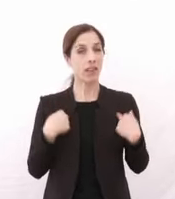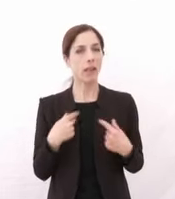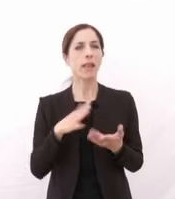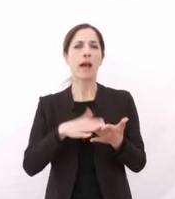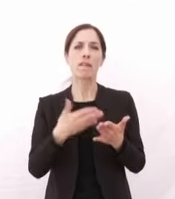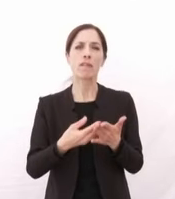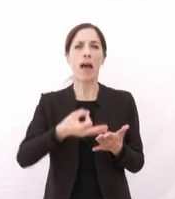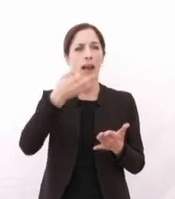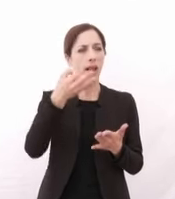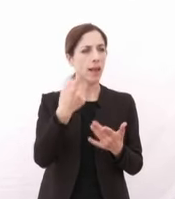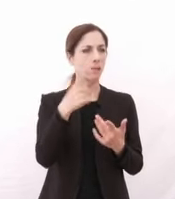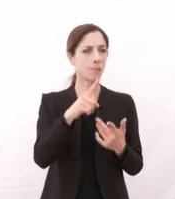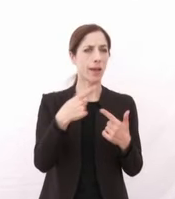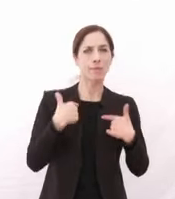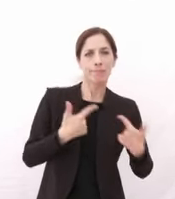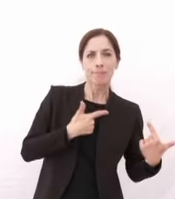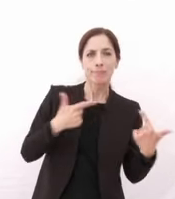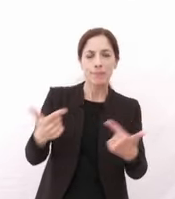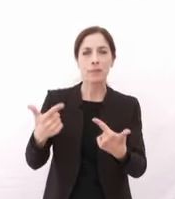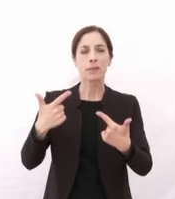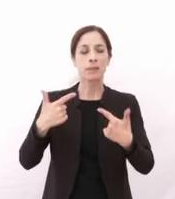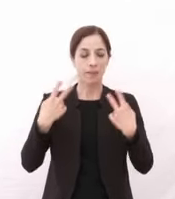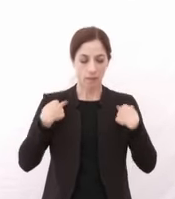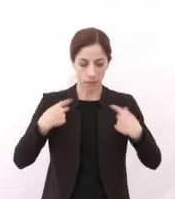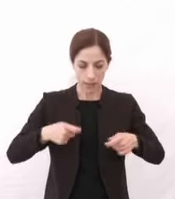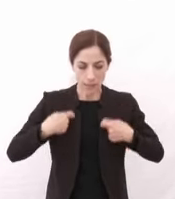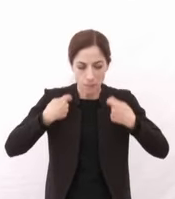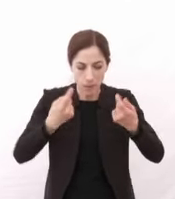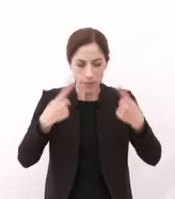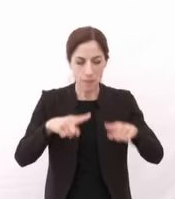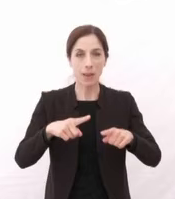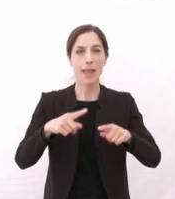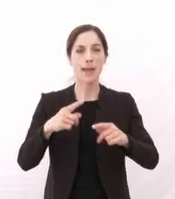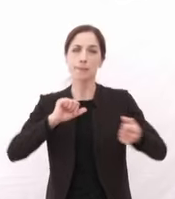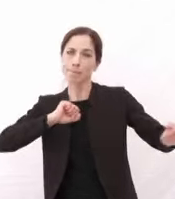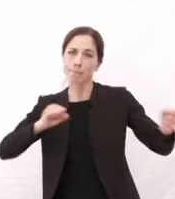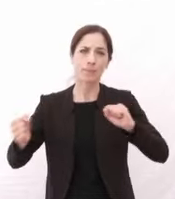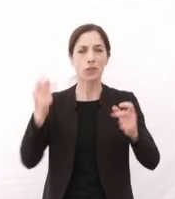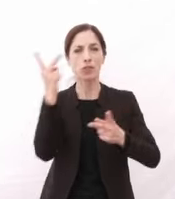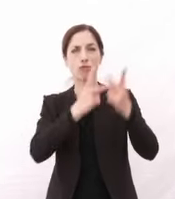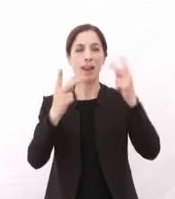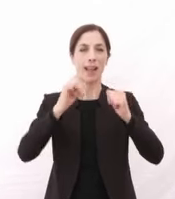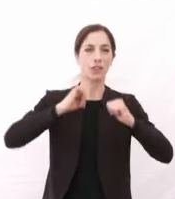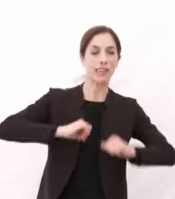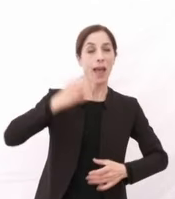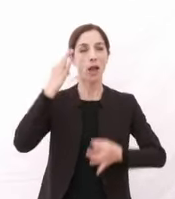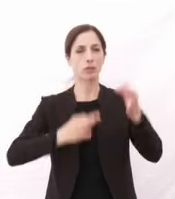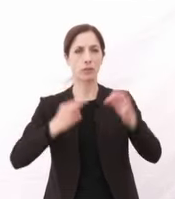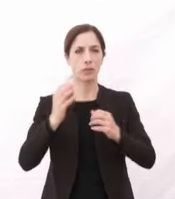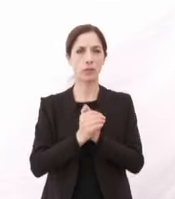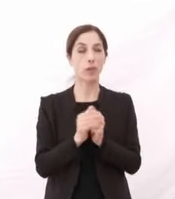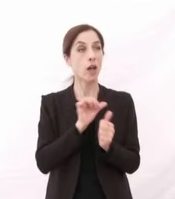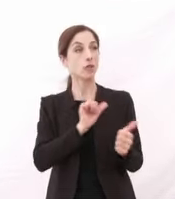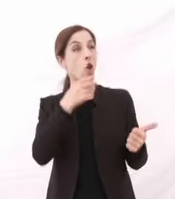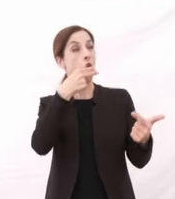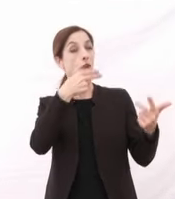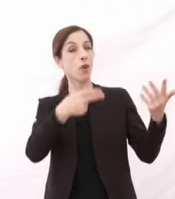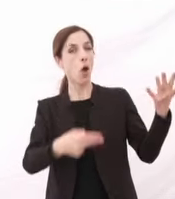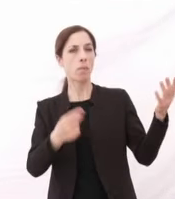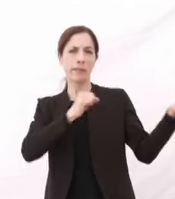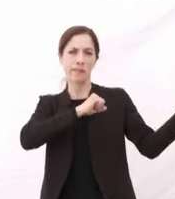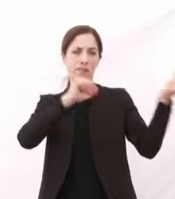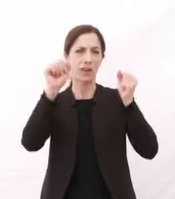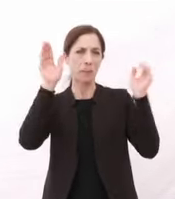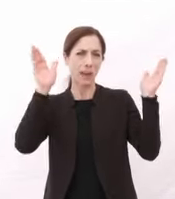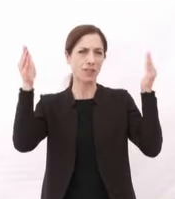speso la propria vita per le battaglie di civiltà e di giustizia. E non parlo semplicemente dei tanti nomi noti di magistrati